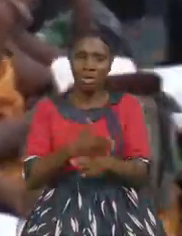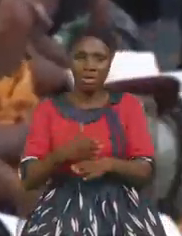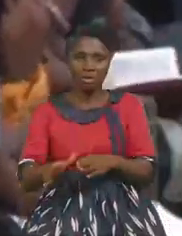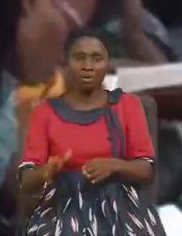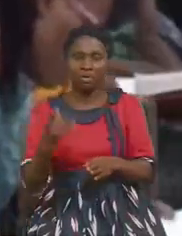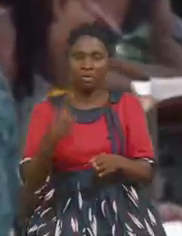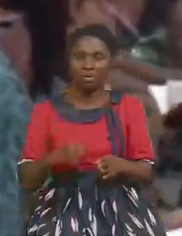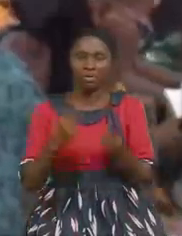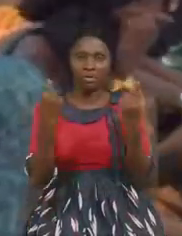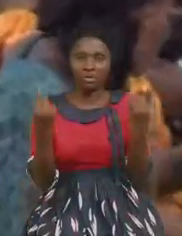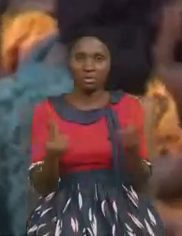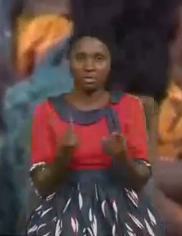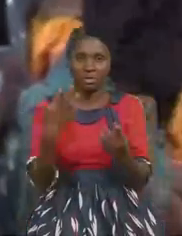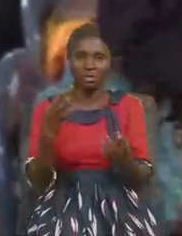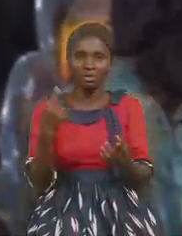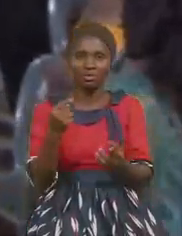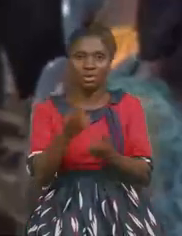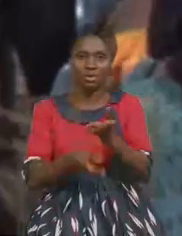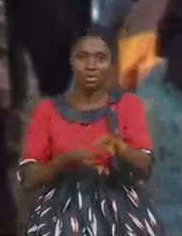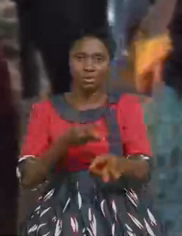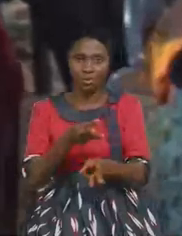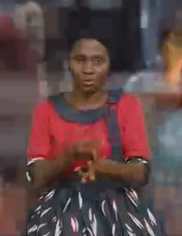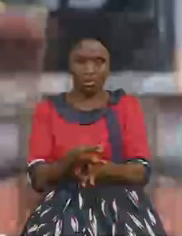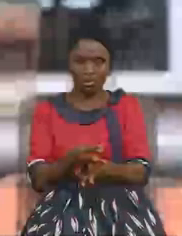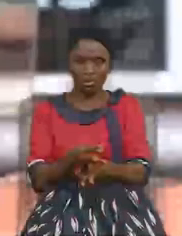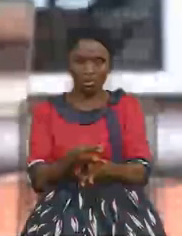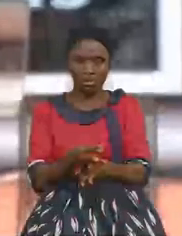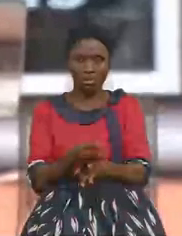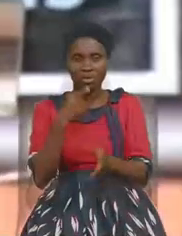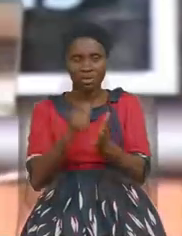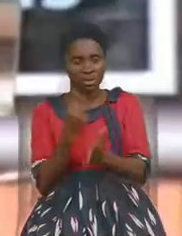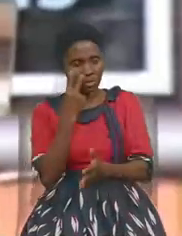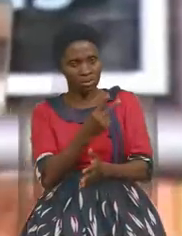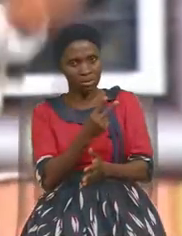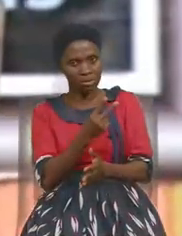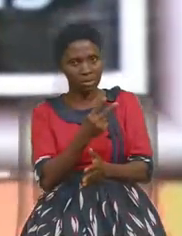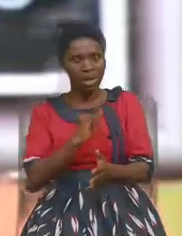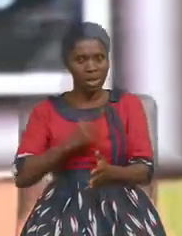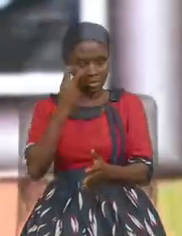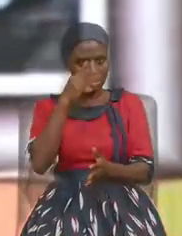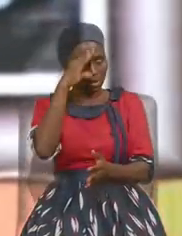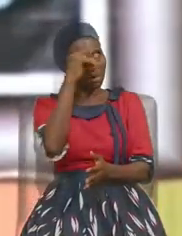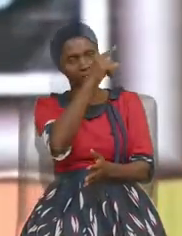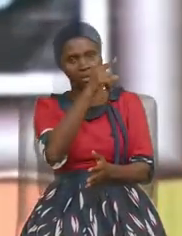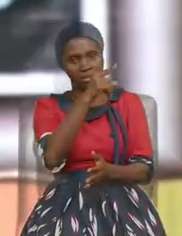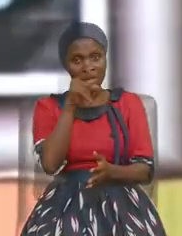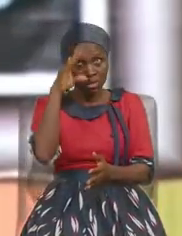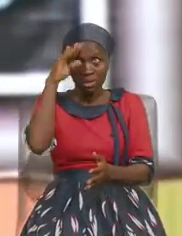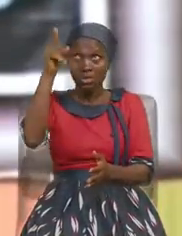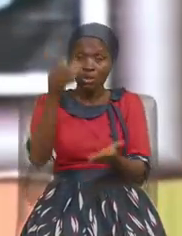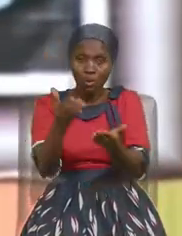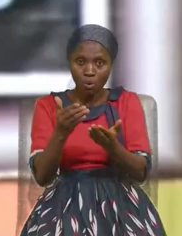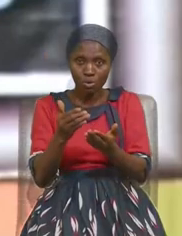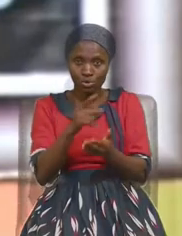péchés du monde. Il dit, voici, je le vois, il veut que tu le vois, l'agneau